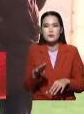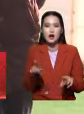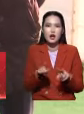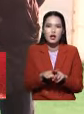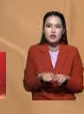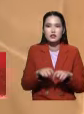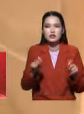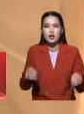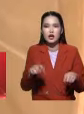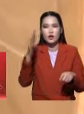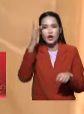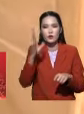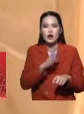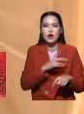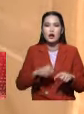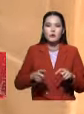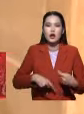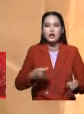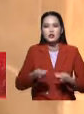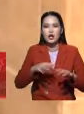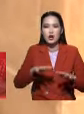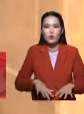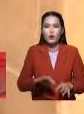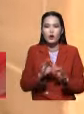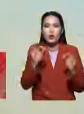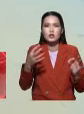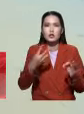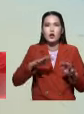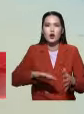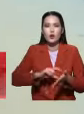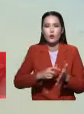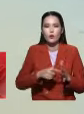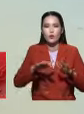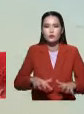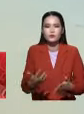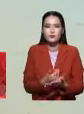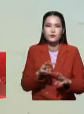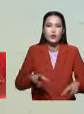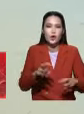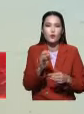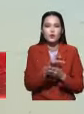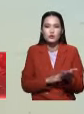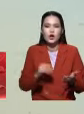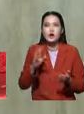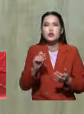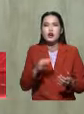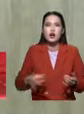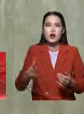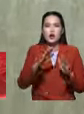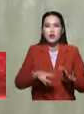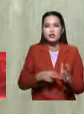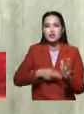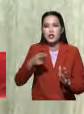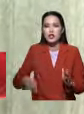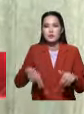автобус шығарылады. Жобада сауда нүктелері, автокөлік жөндеу орны қарастырылған. Министр одан әрі жақында жөндеуден өткен теміржол вокзалына